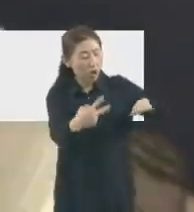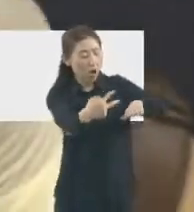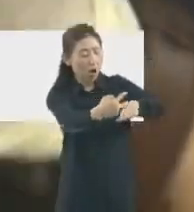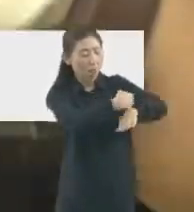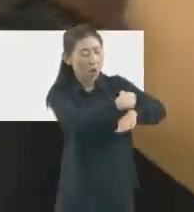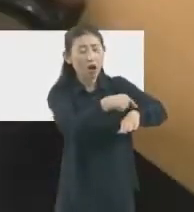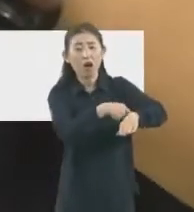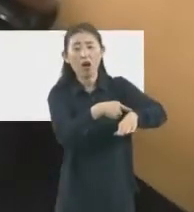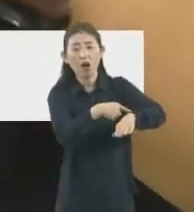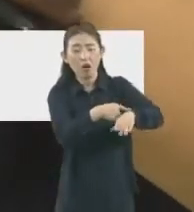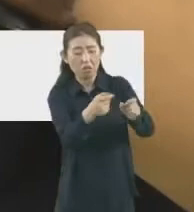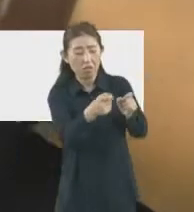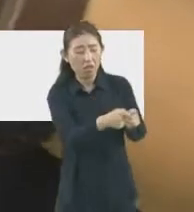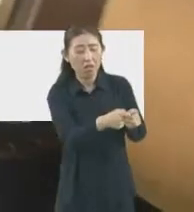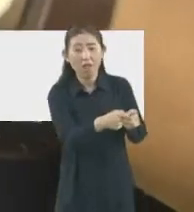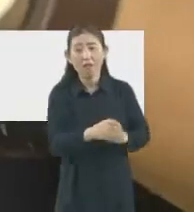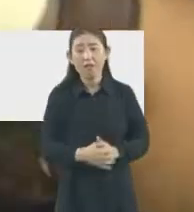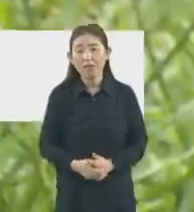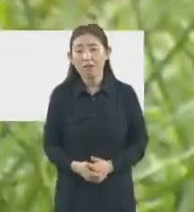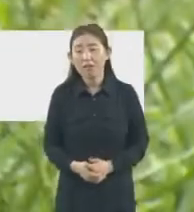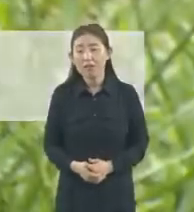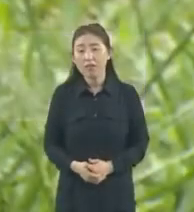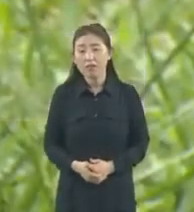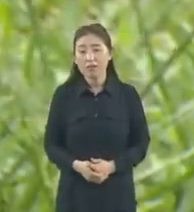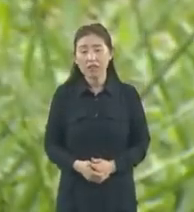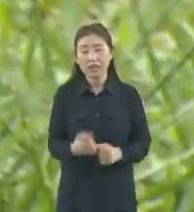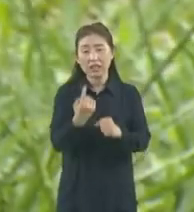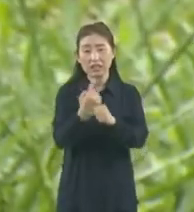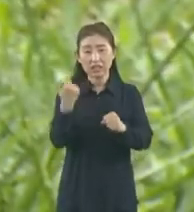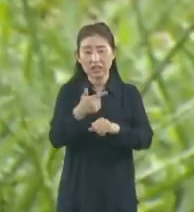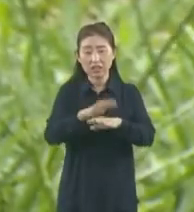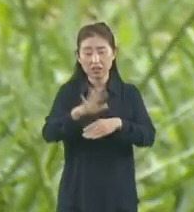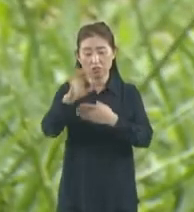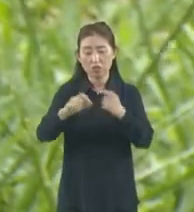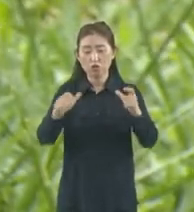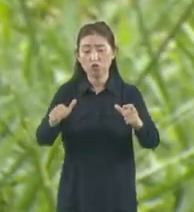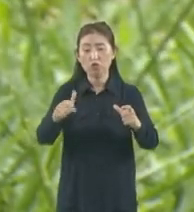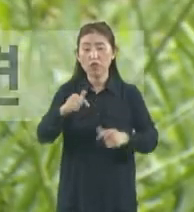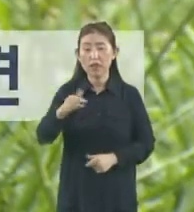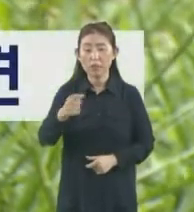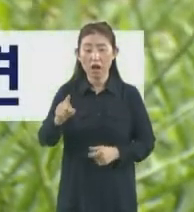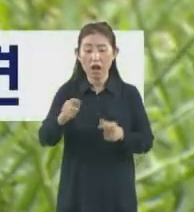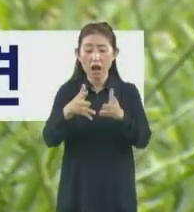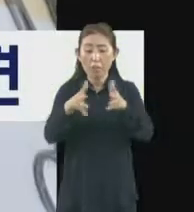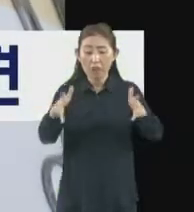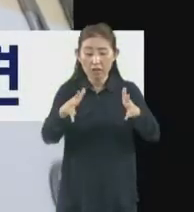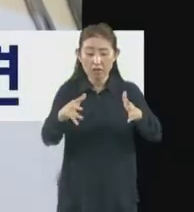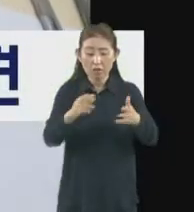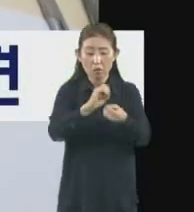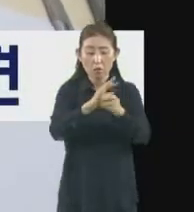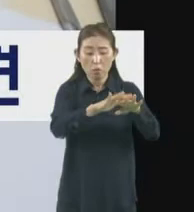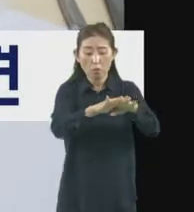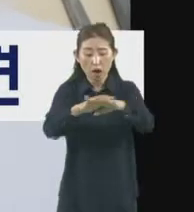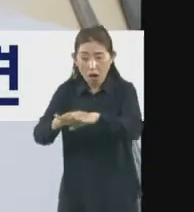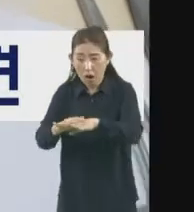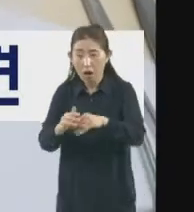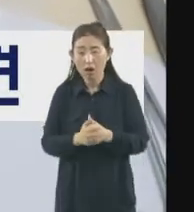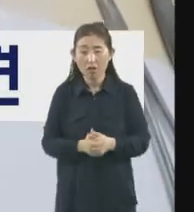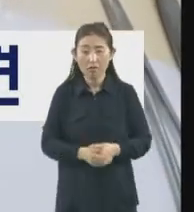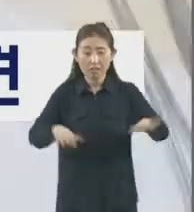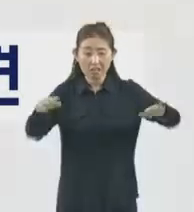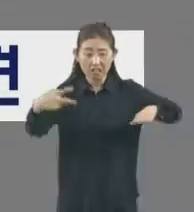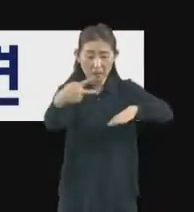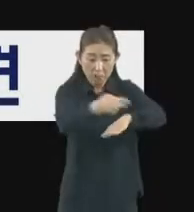가지고 세 손가락의 저는 자태 시도 않고 지난해 대전시 서구 갈마동 의한 아파트 단지 화단 해서도 내게는 물론